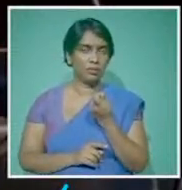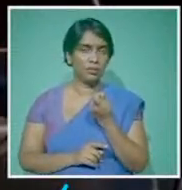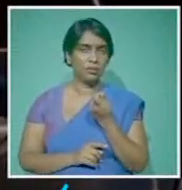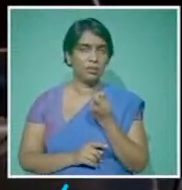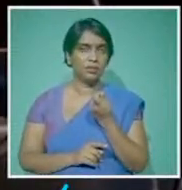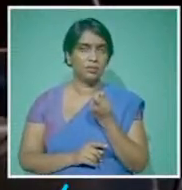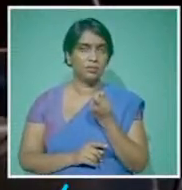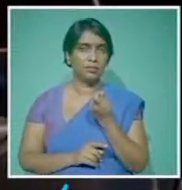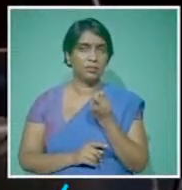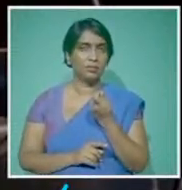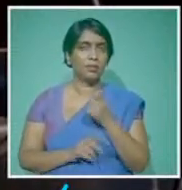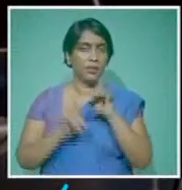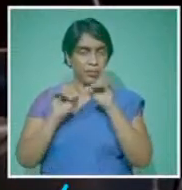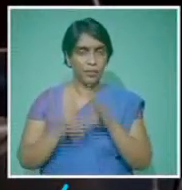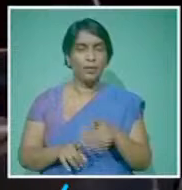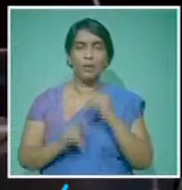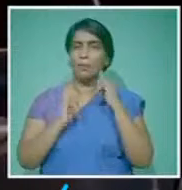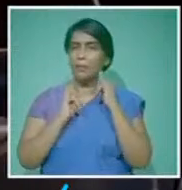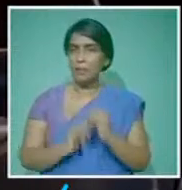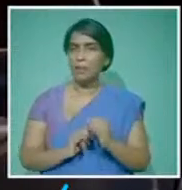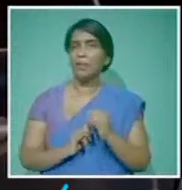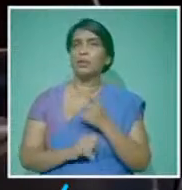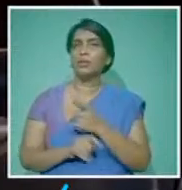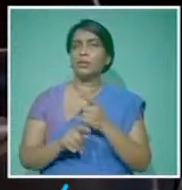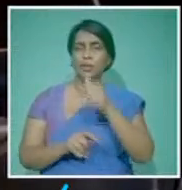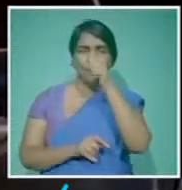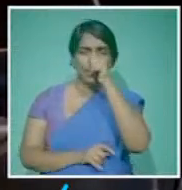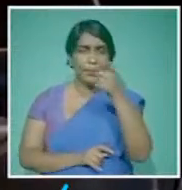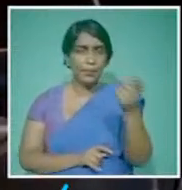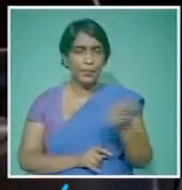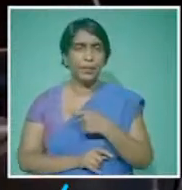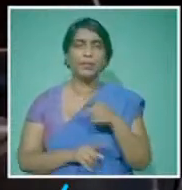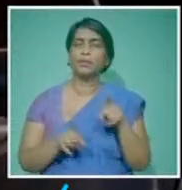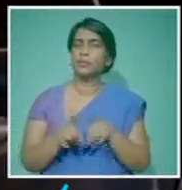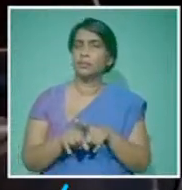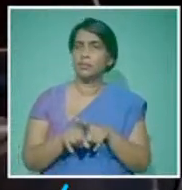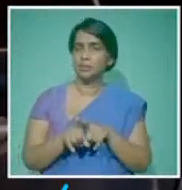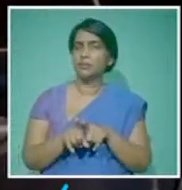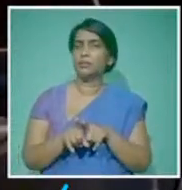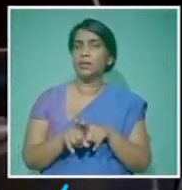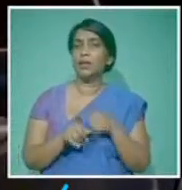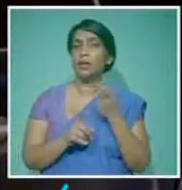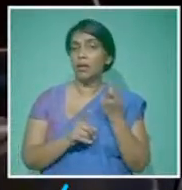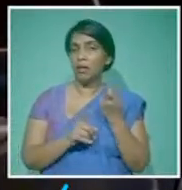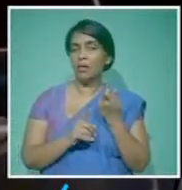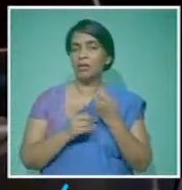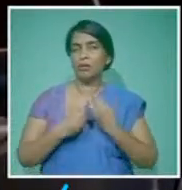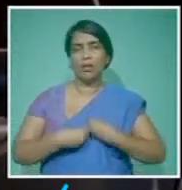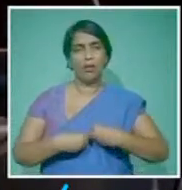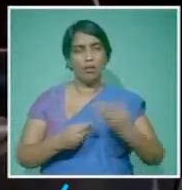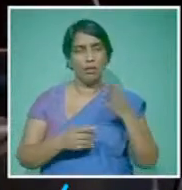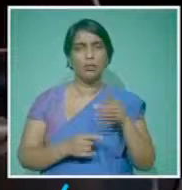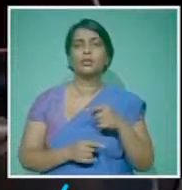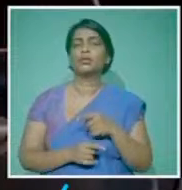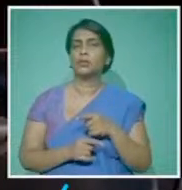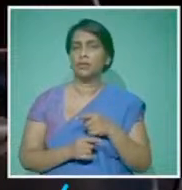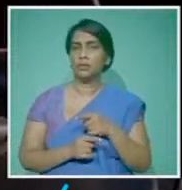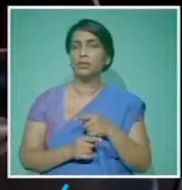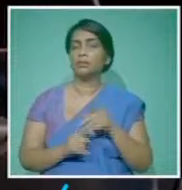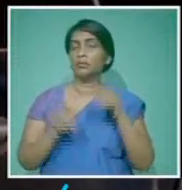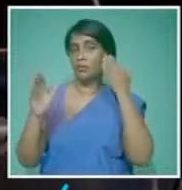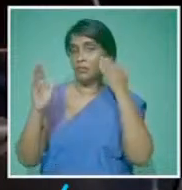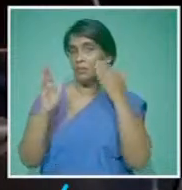ආර්ථික මෙහෙම මෙවැනි දූෂණය මෙවැනි වංචාව සහ ආර්ථික අපරාධ